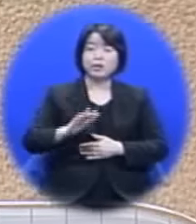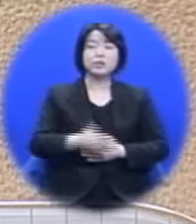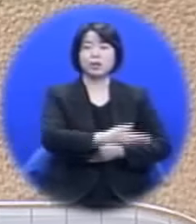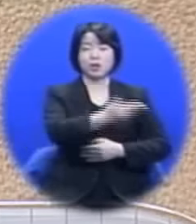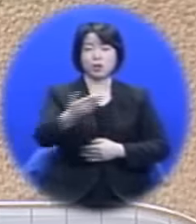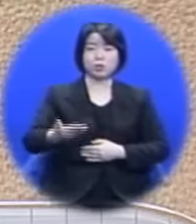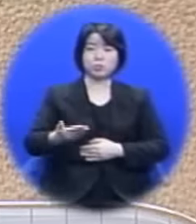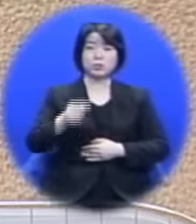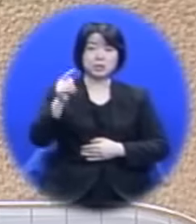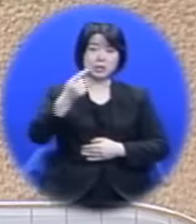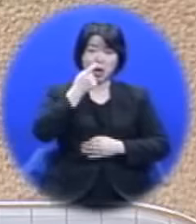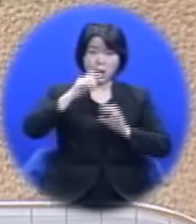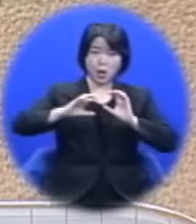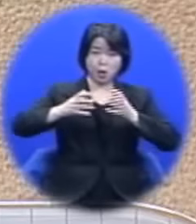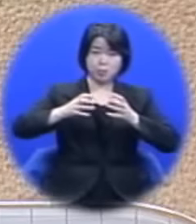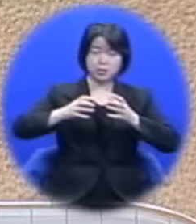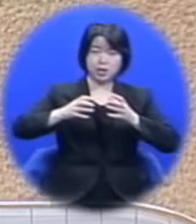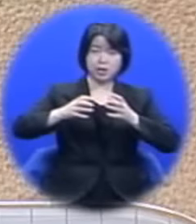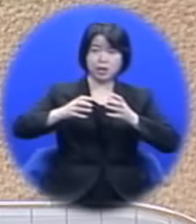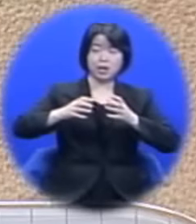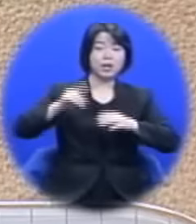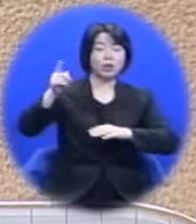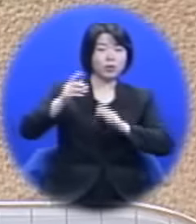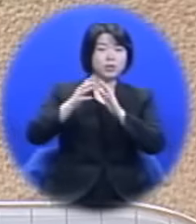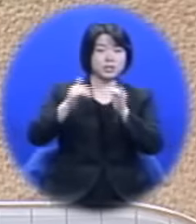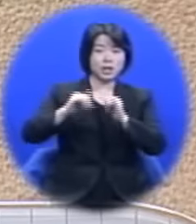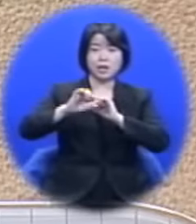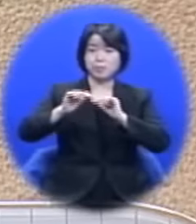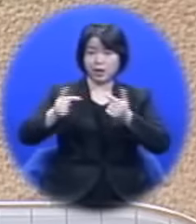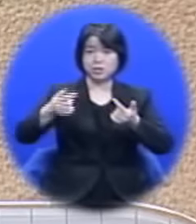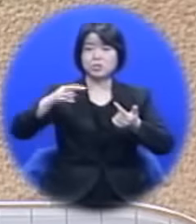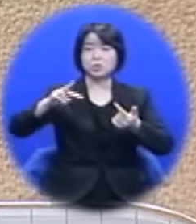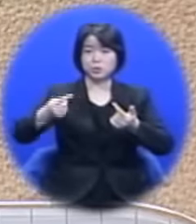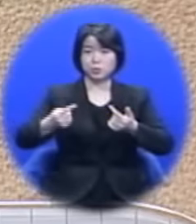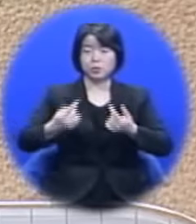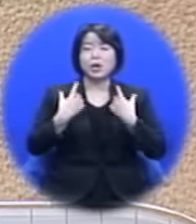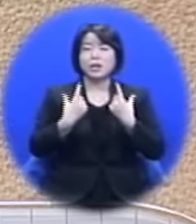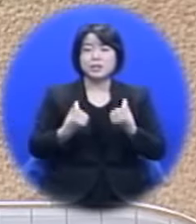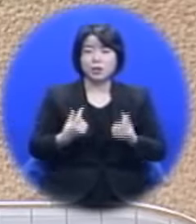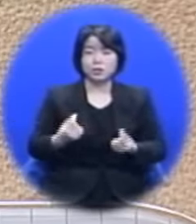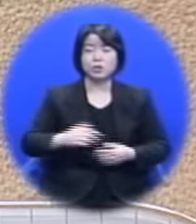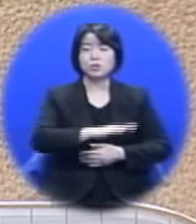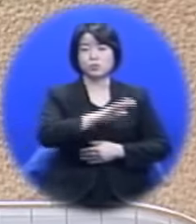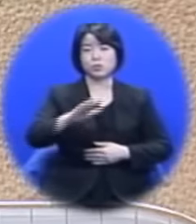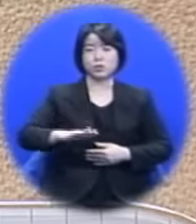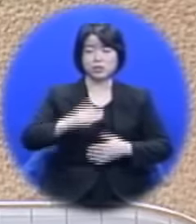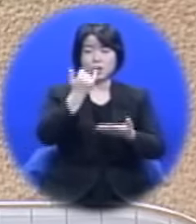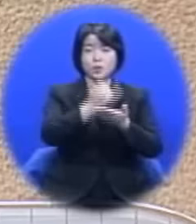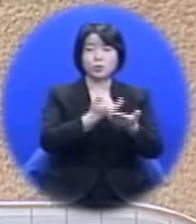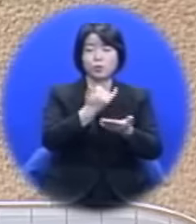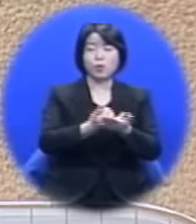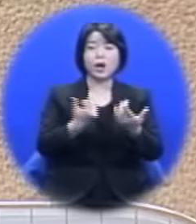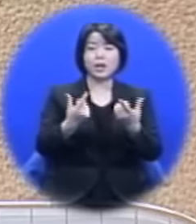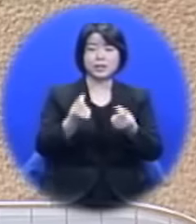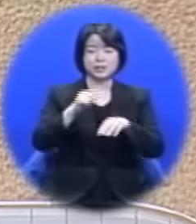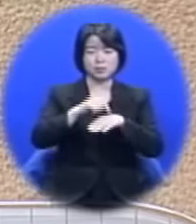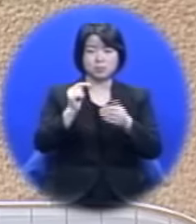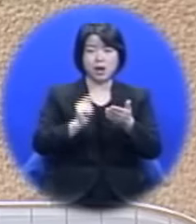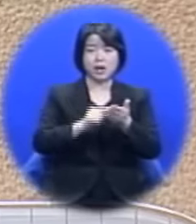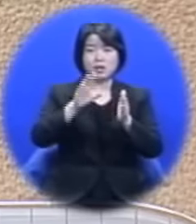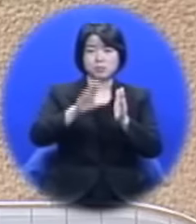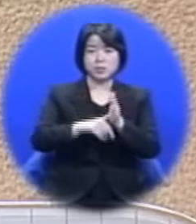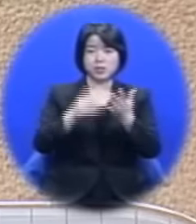우리는 저 브라질에 사는 교민이 아니라도 여전히 우리는 고아와 같은 심정일 때가